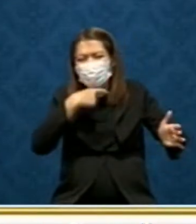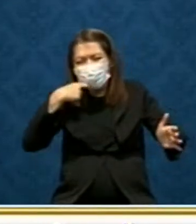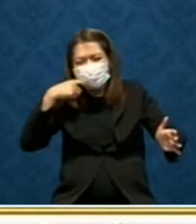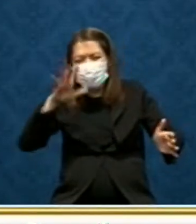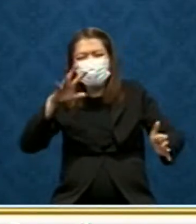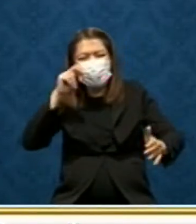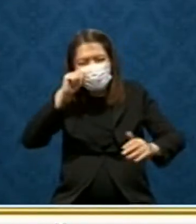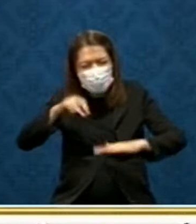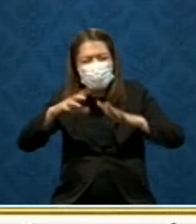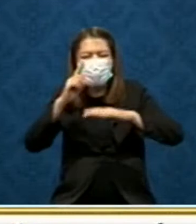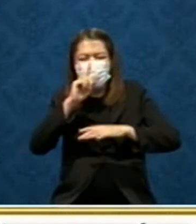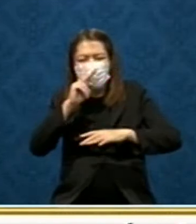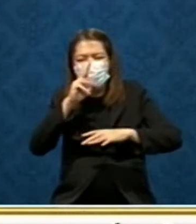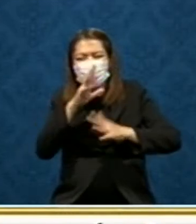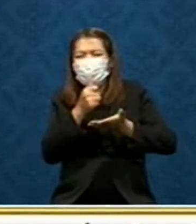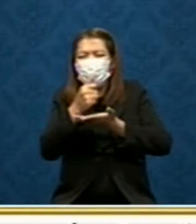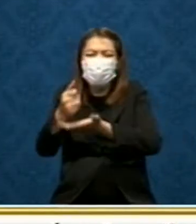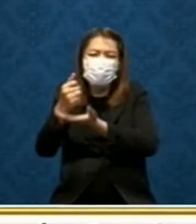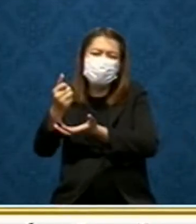รง มถุ้มอก ต esempio